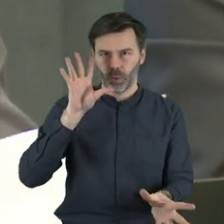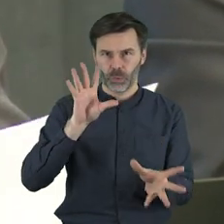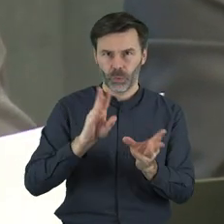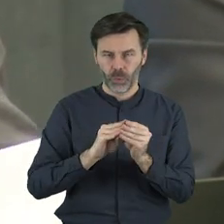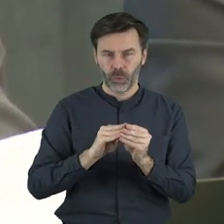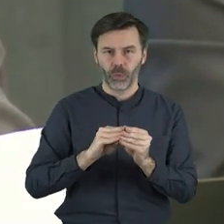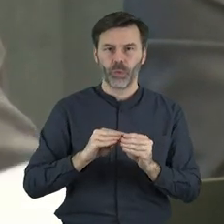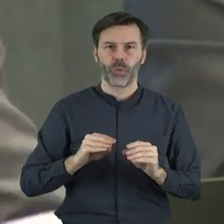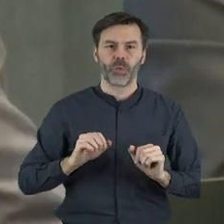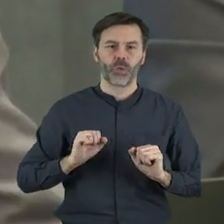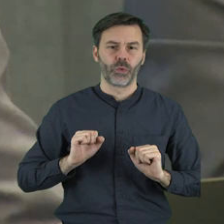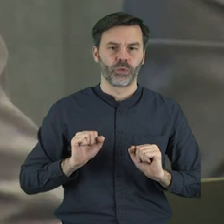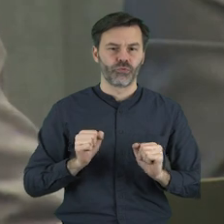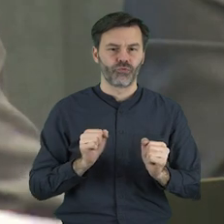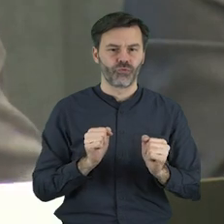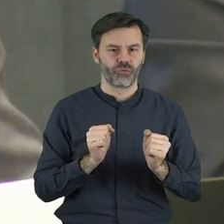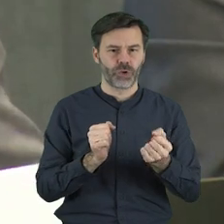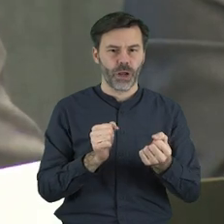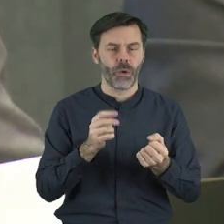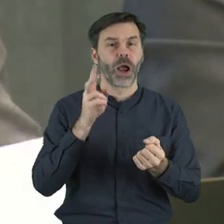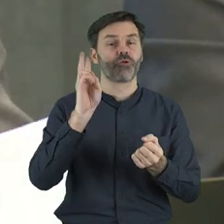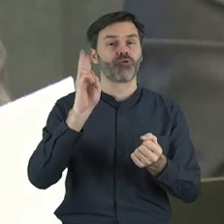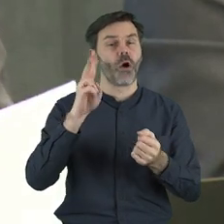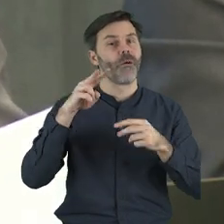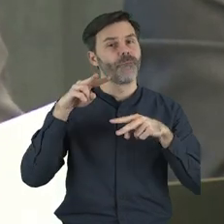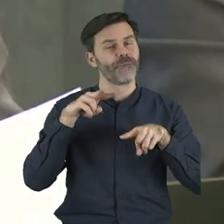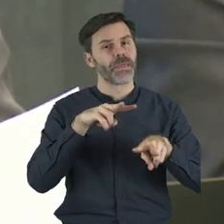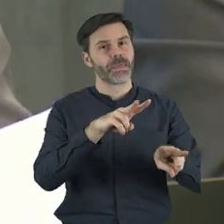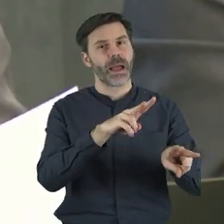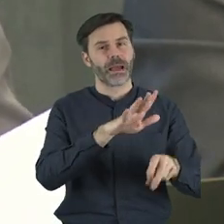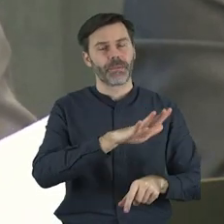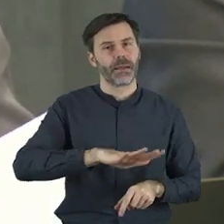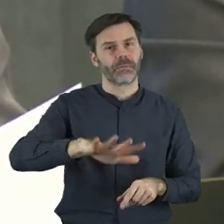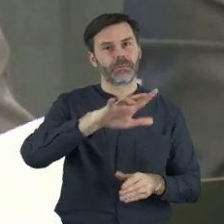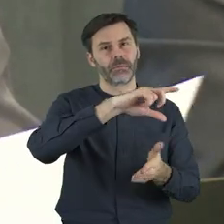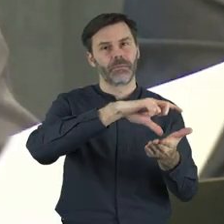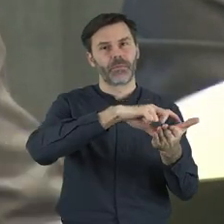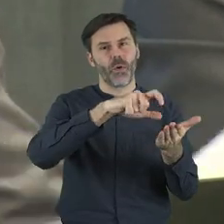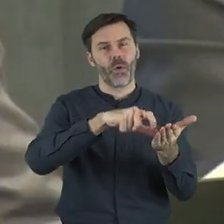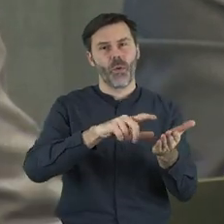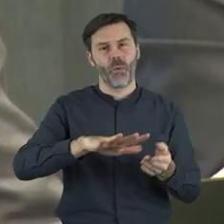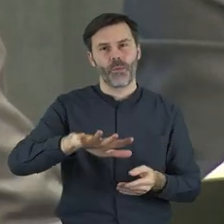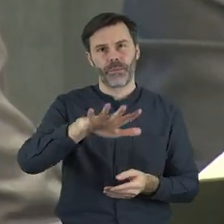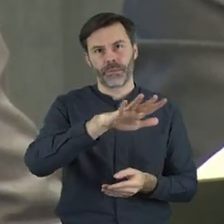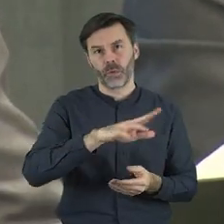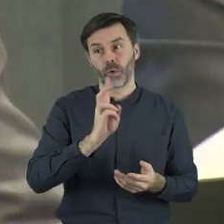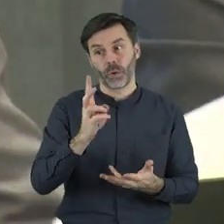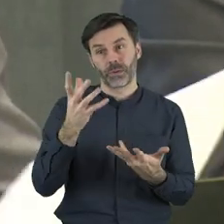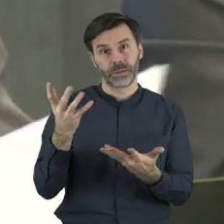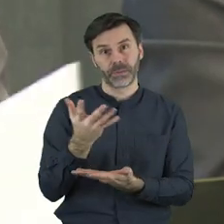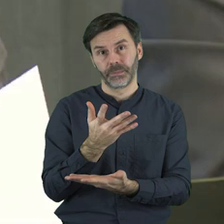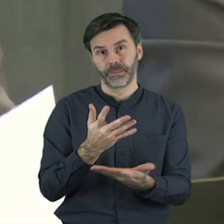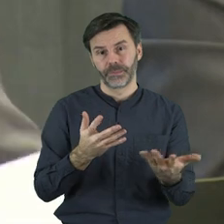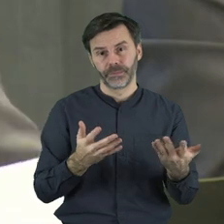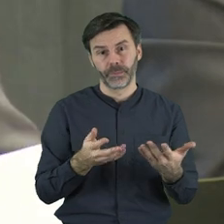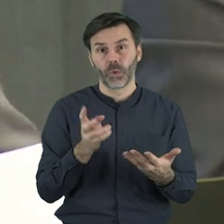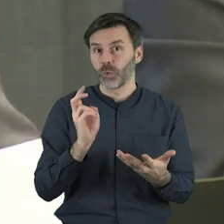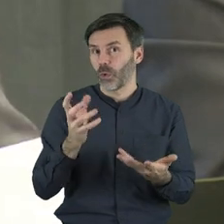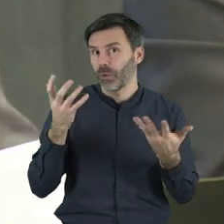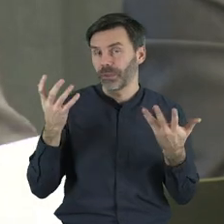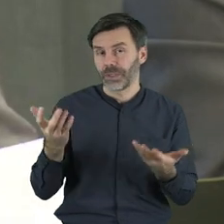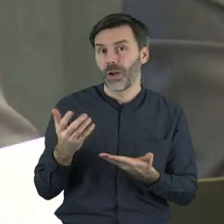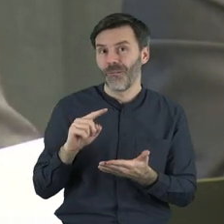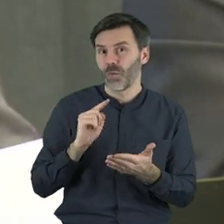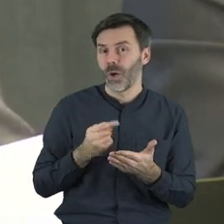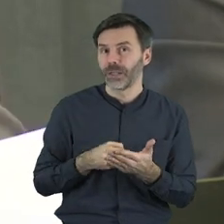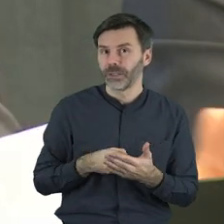tą powierzchnię będzie chciał wynająć. No i właśnie, kto będzie chciał? Ja bym chciał do Państwa, do mieszkańców